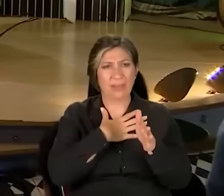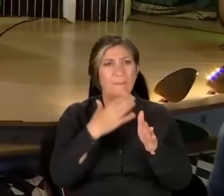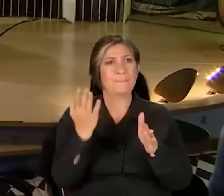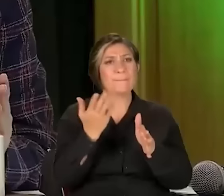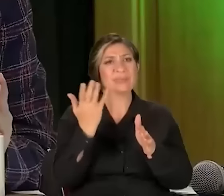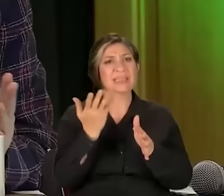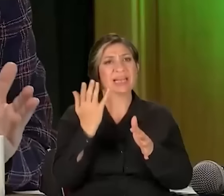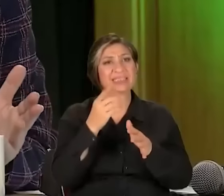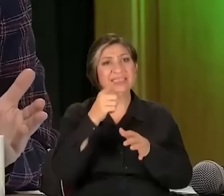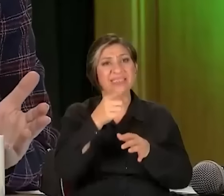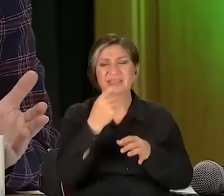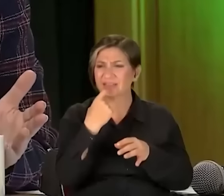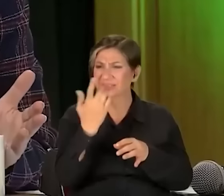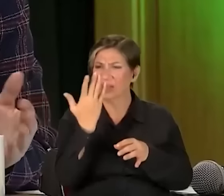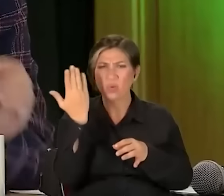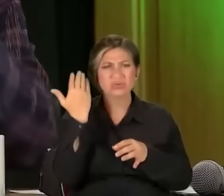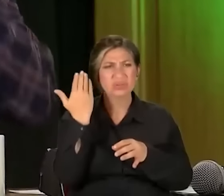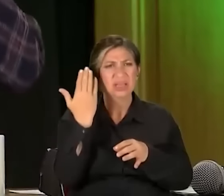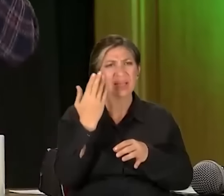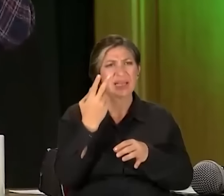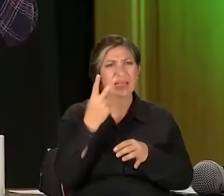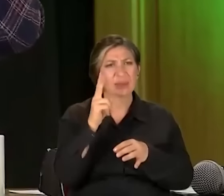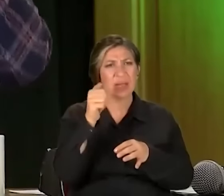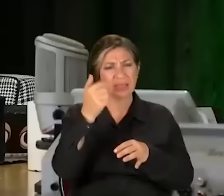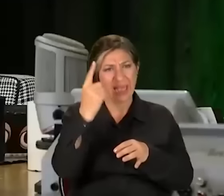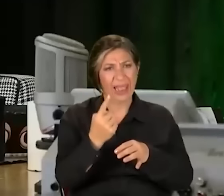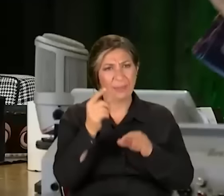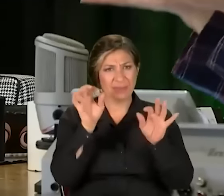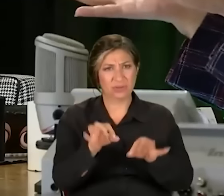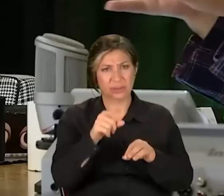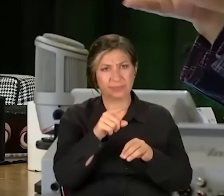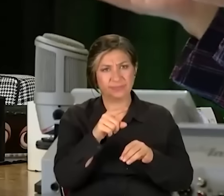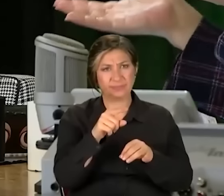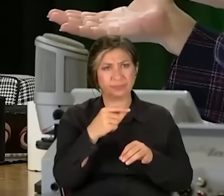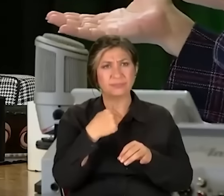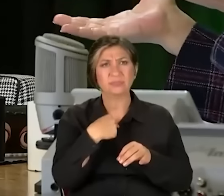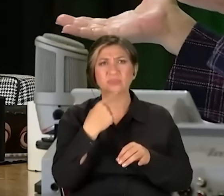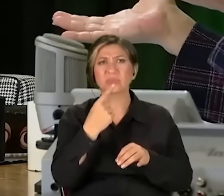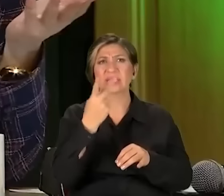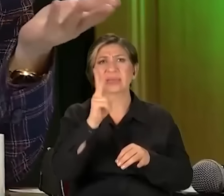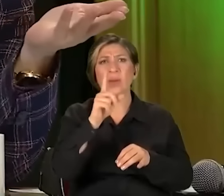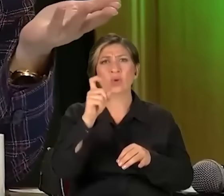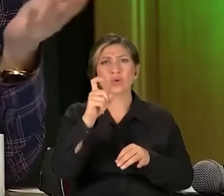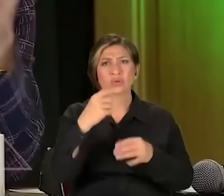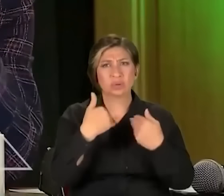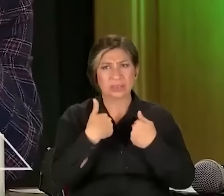mesela senin kaç sene önce, çok sene önce. 2006'da ilk. Yani benim söylediğim, şimdi 2019'dayız. Yani ben